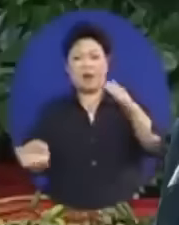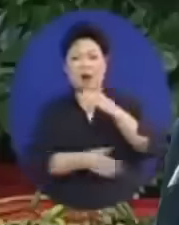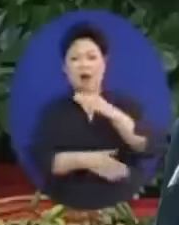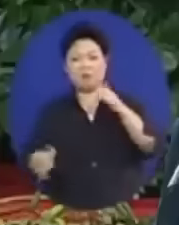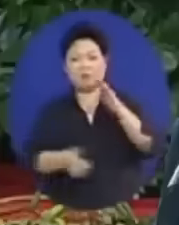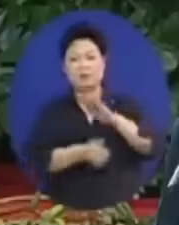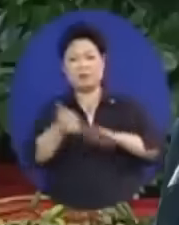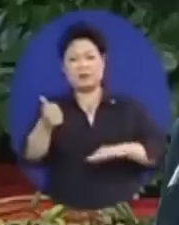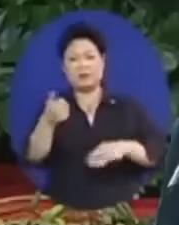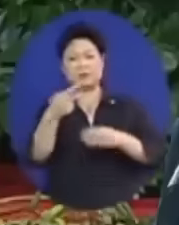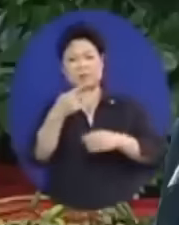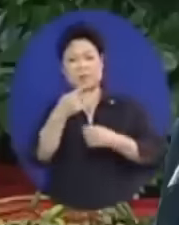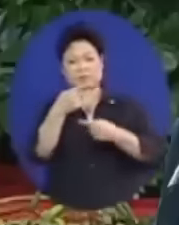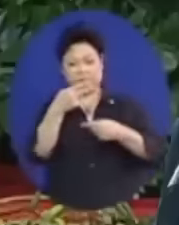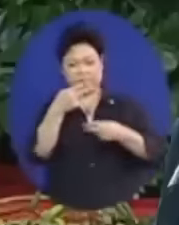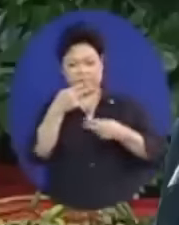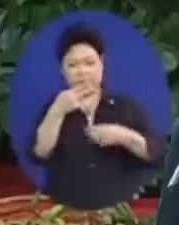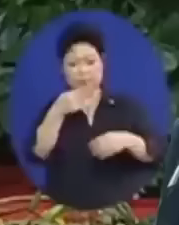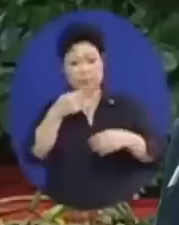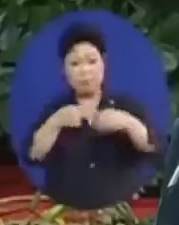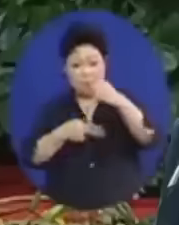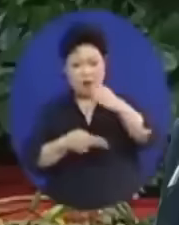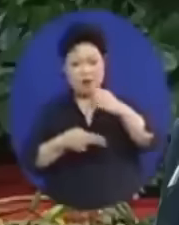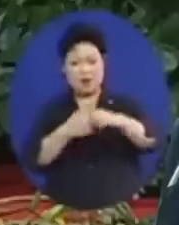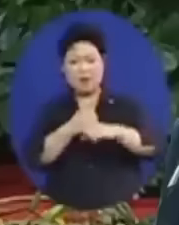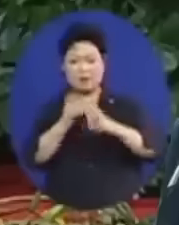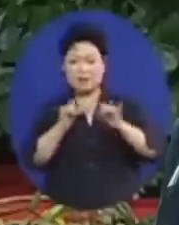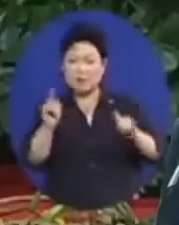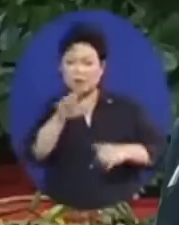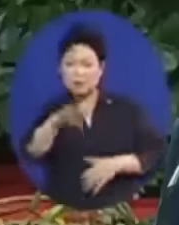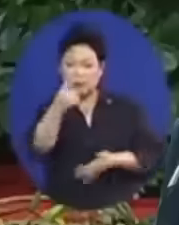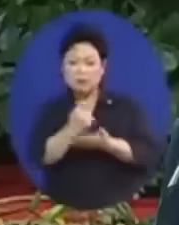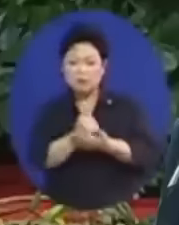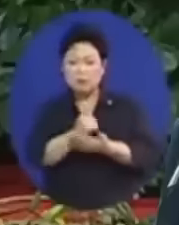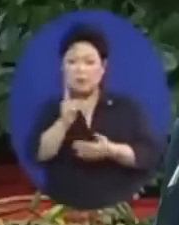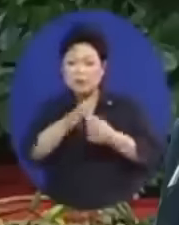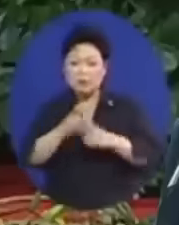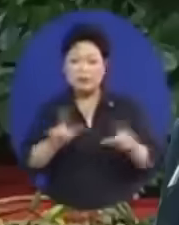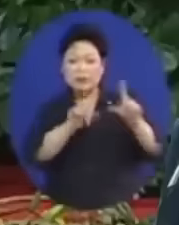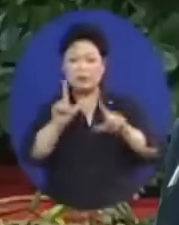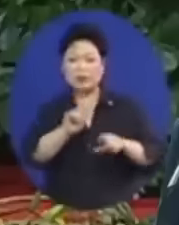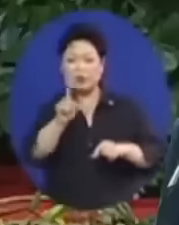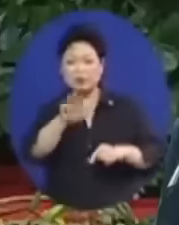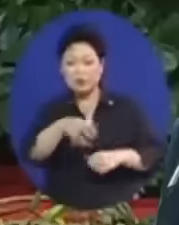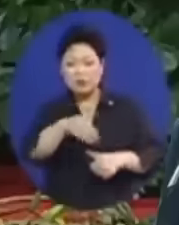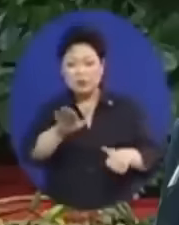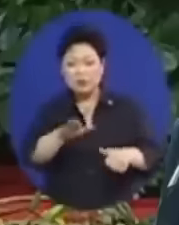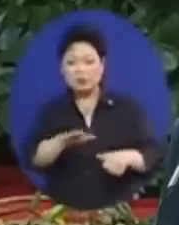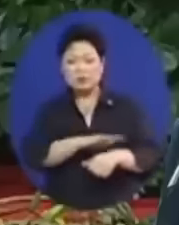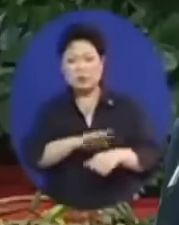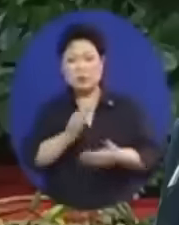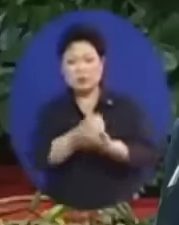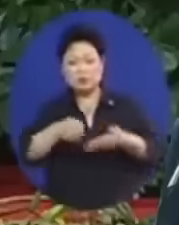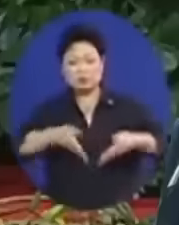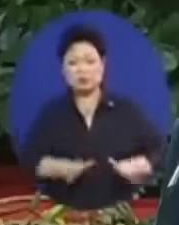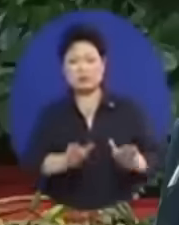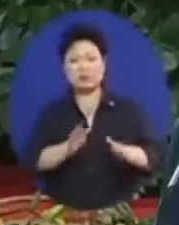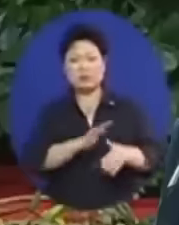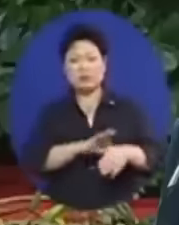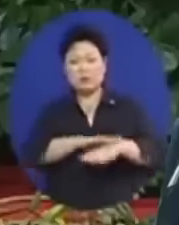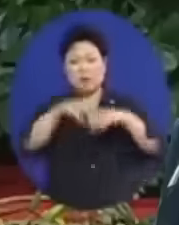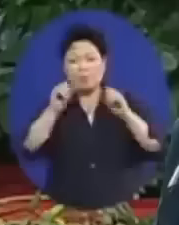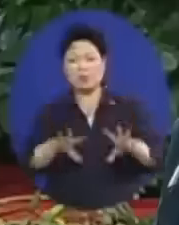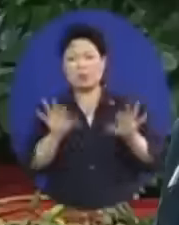무의미의 존재로서 인간은 어디에서 와서 왜 살며 어디로 가는지 알지 못하고 우연히 태어나서 허망하게 살다가 허무하게